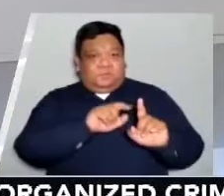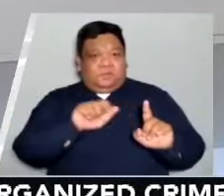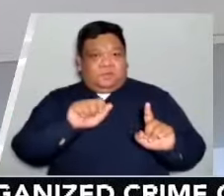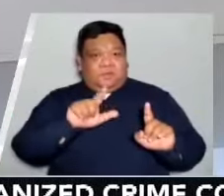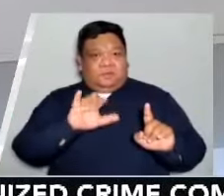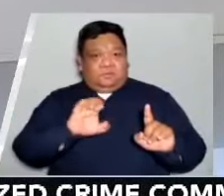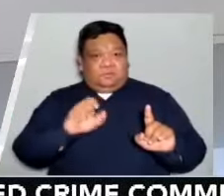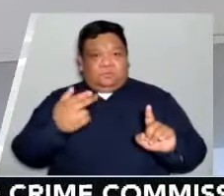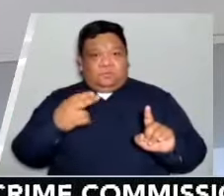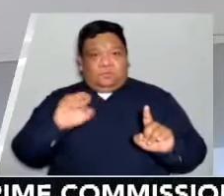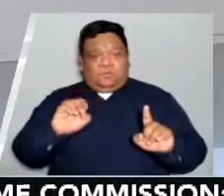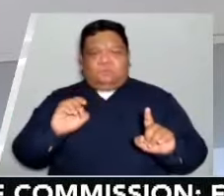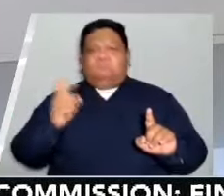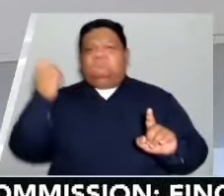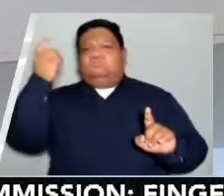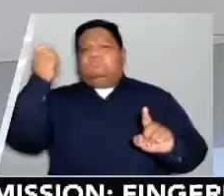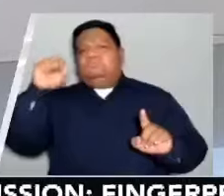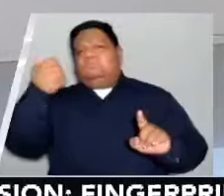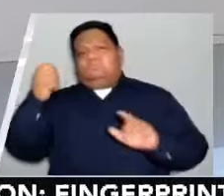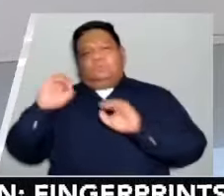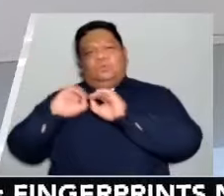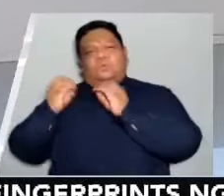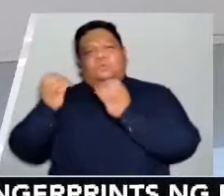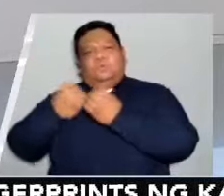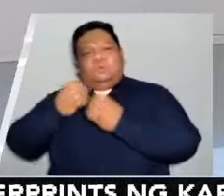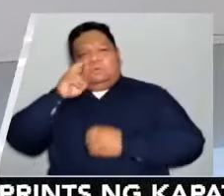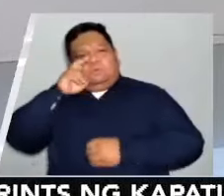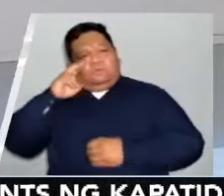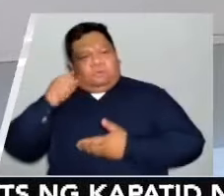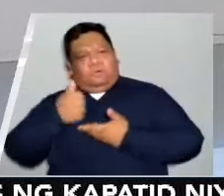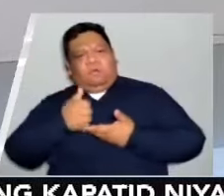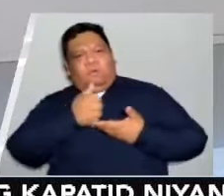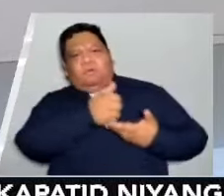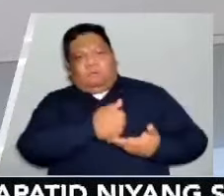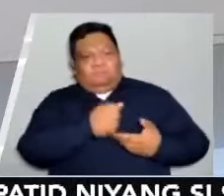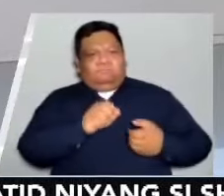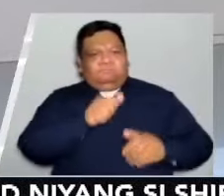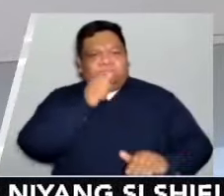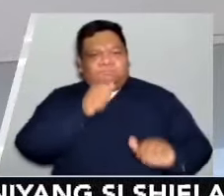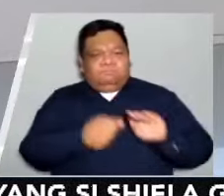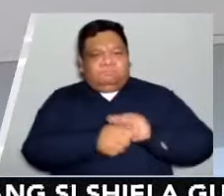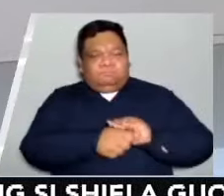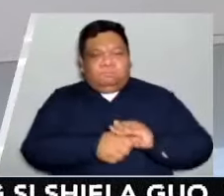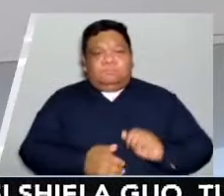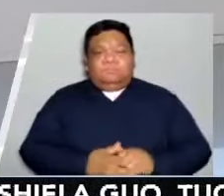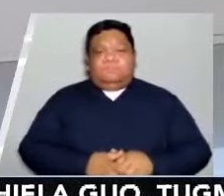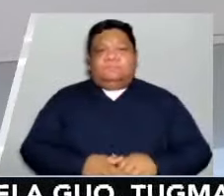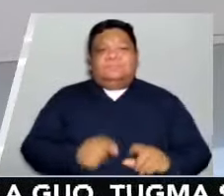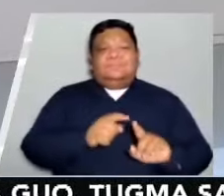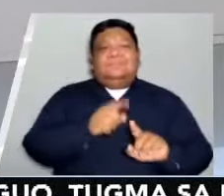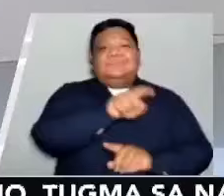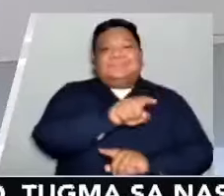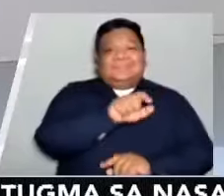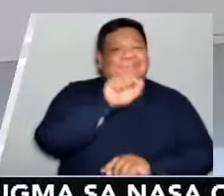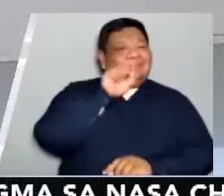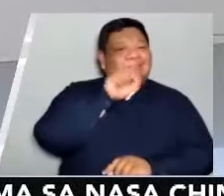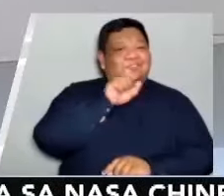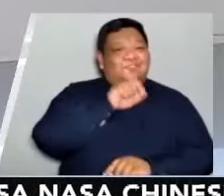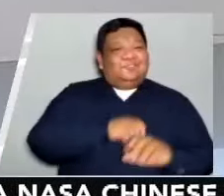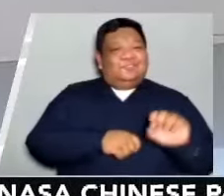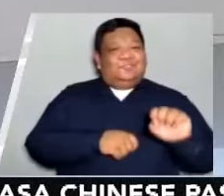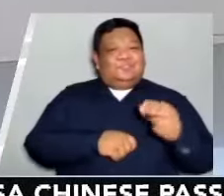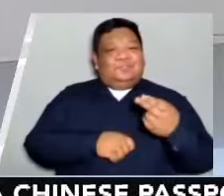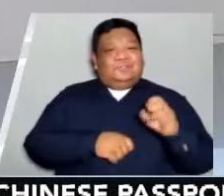yyan sa presidential anti-organized crime Commission ang kapatid naman niyang si Sheila kumpirmadong isang Chinese National kasunod